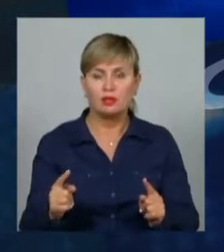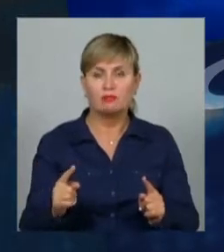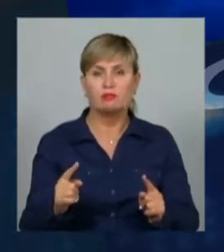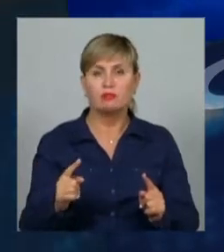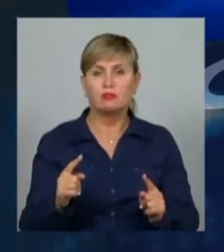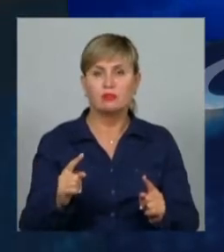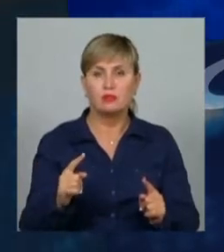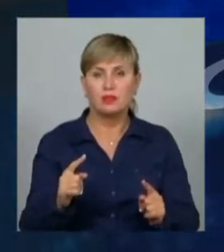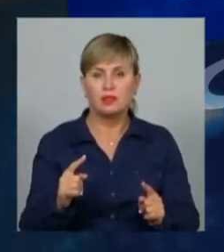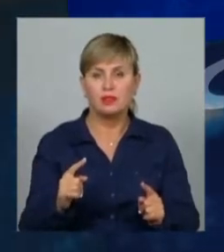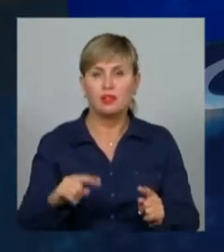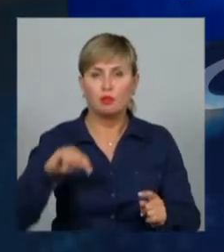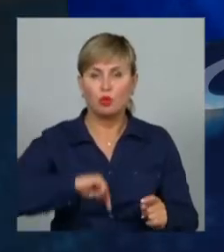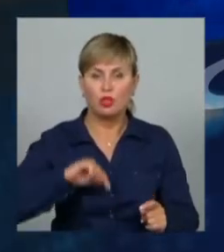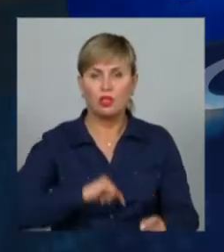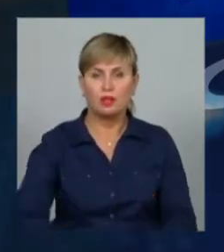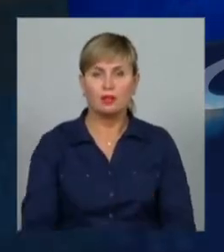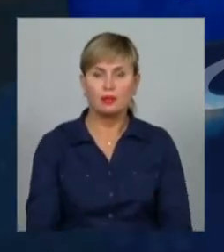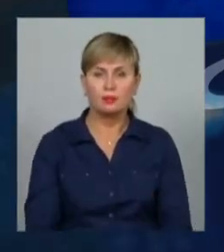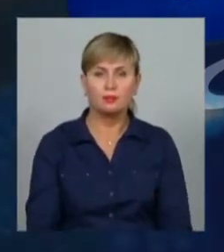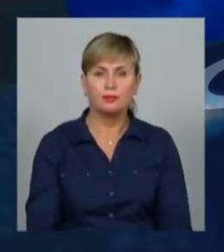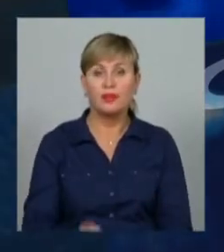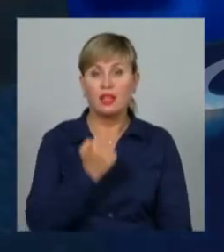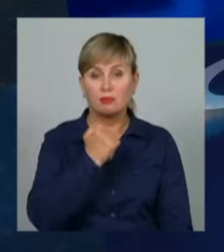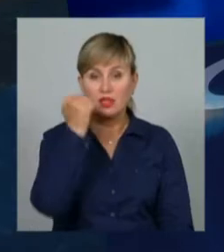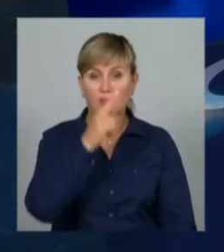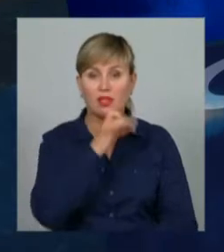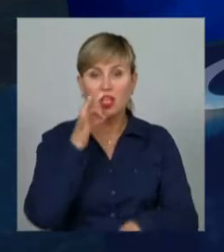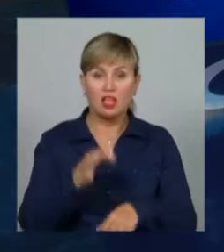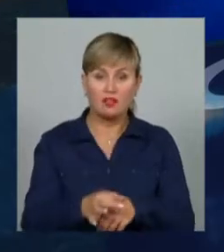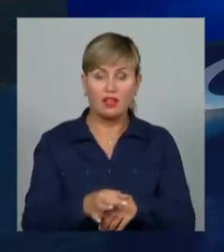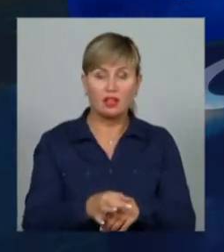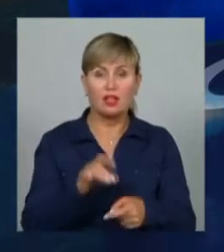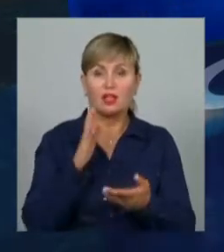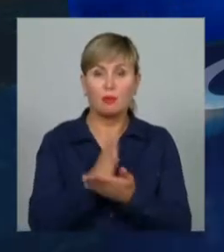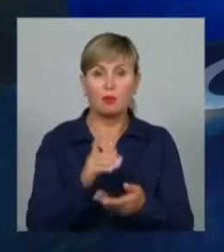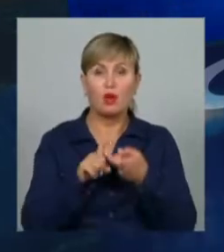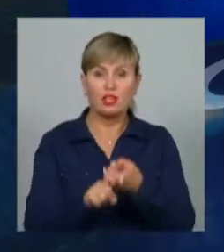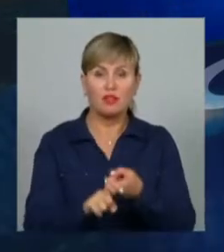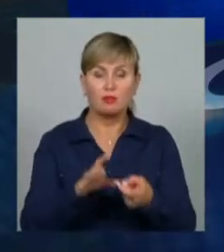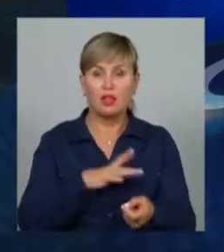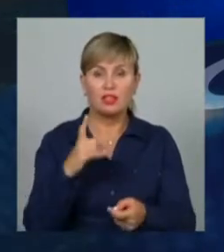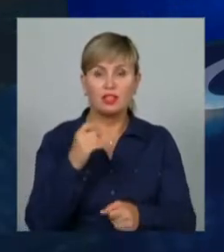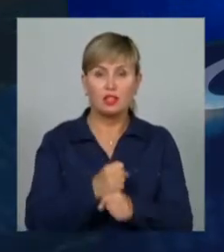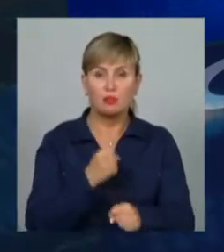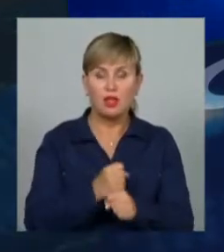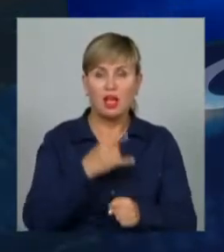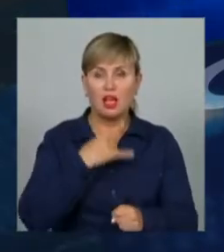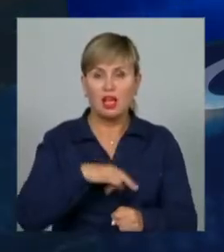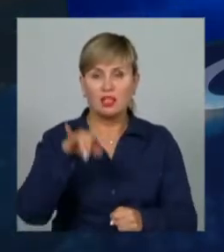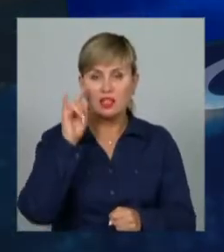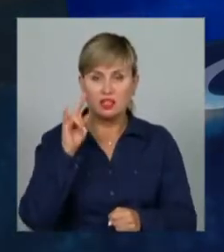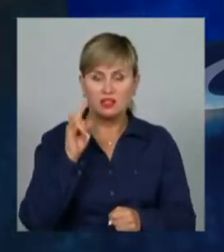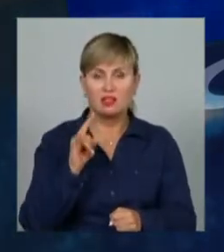продолжительности иммунитета. Спасибо за ответы. С нами на прямой связи был один из разработчиков казахстанской вакцины